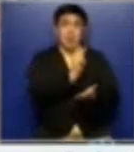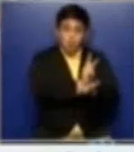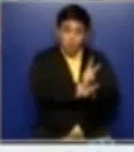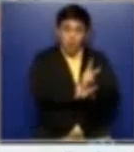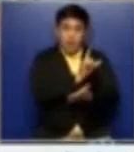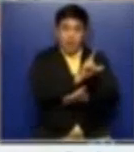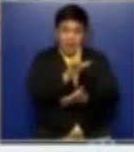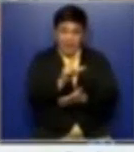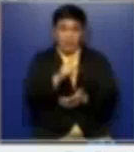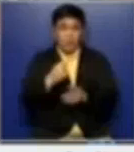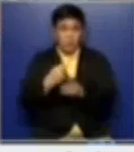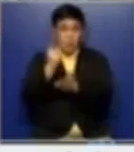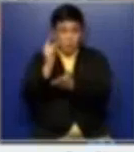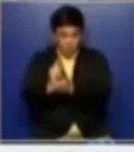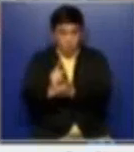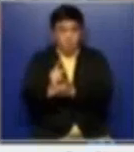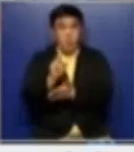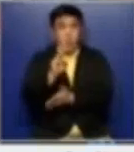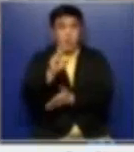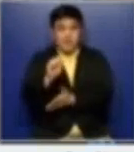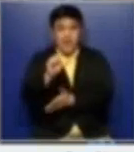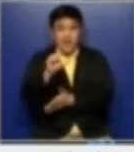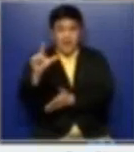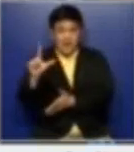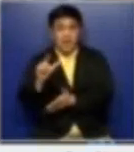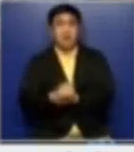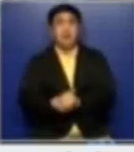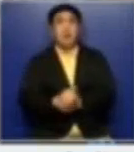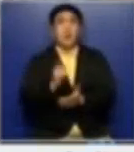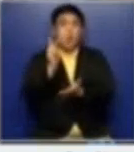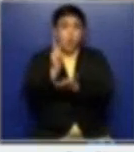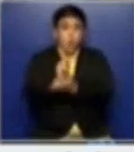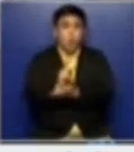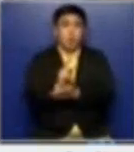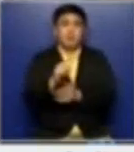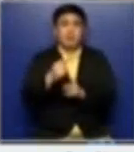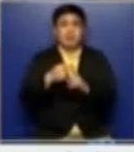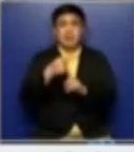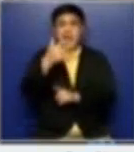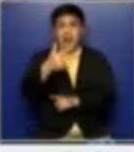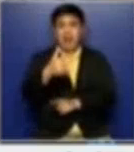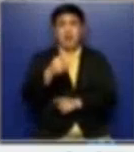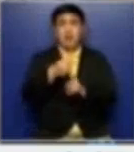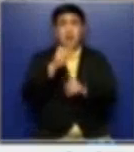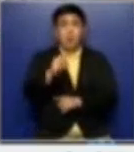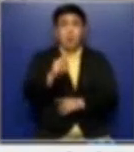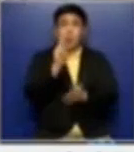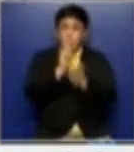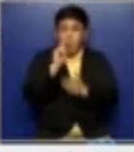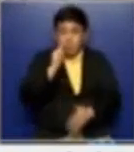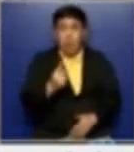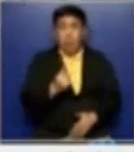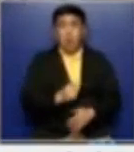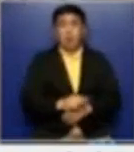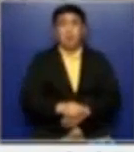านแล้วปีนี้ก็มากู้กันอีก600ล้านเนี่ยแล้วผมทายไว้เลยอีก 5-6 เดือนข้างหน้าก็จะกู้อีกผ